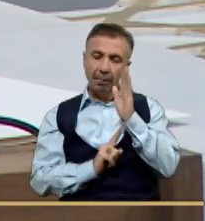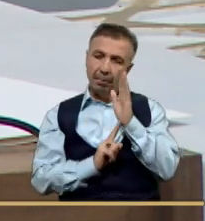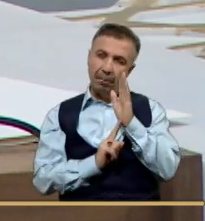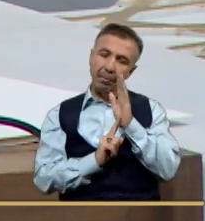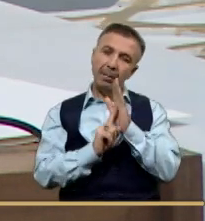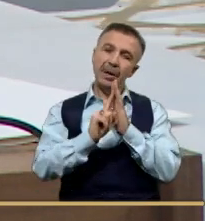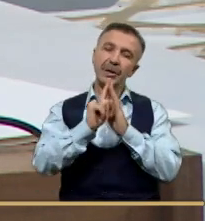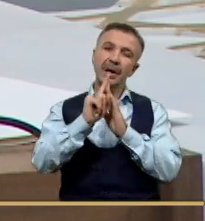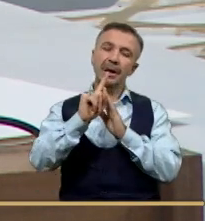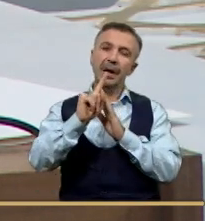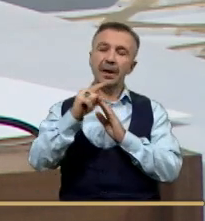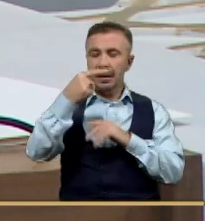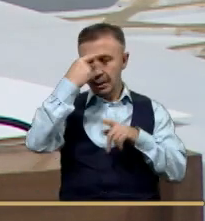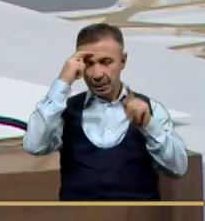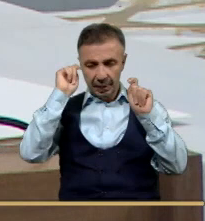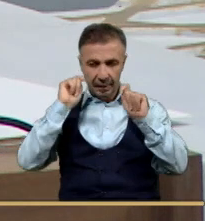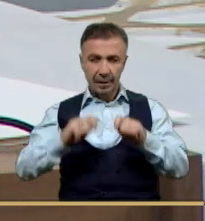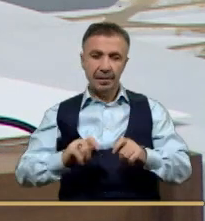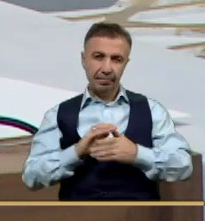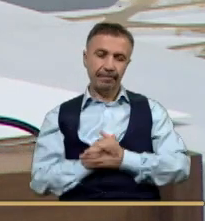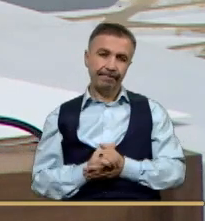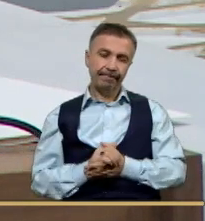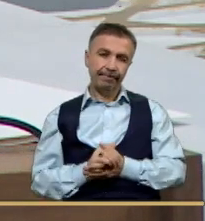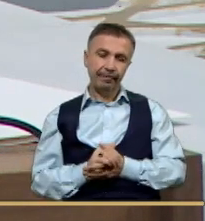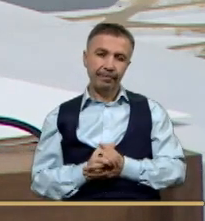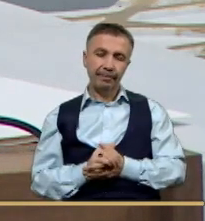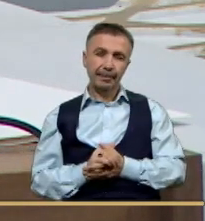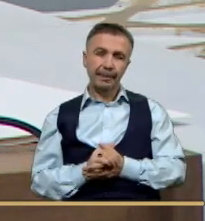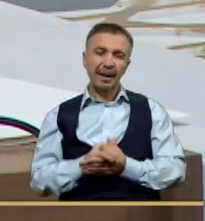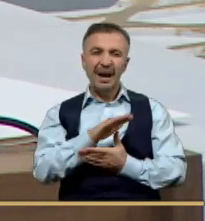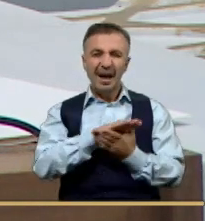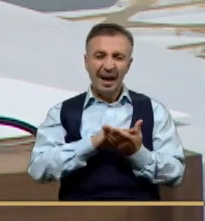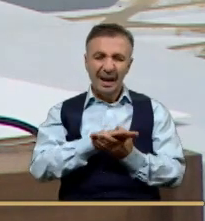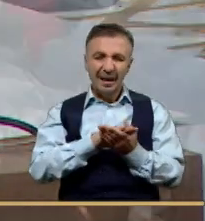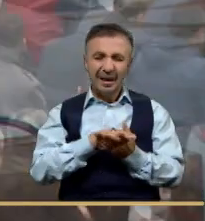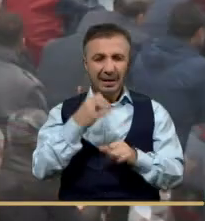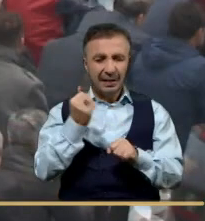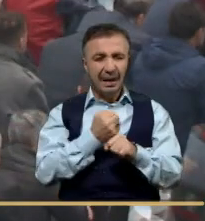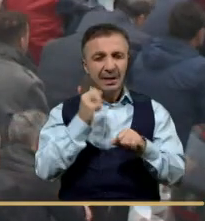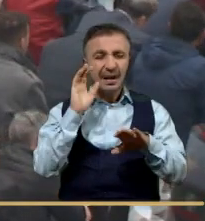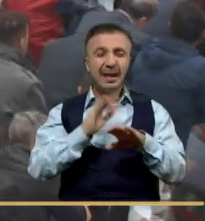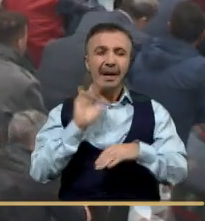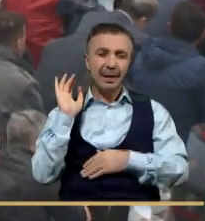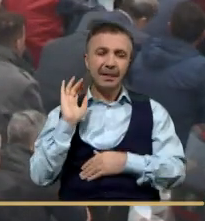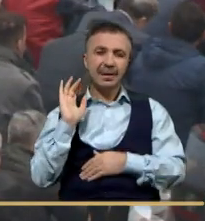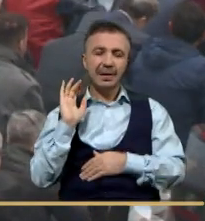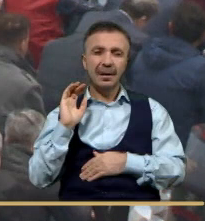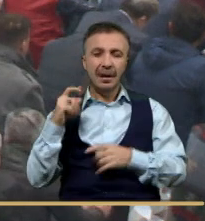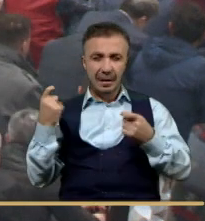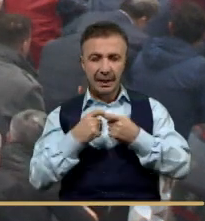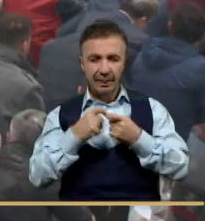muzafferiyetler, muvaffakiyetler nasip eylesin. Ayaklarına taş dokundurmasın. Kazaları mübarek